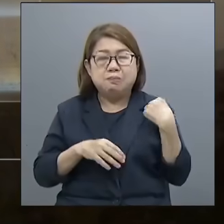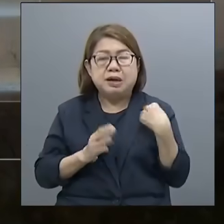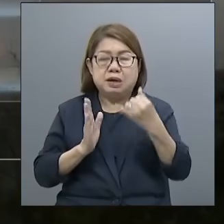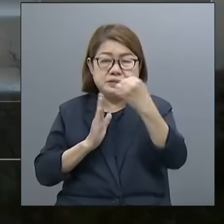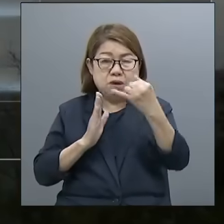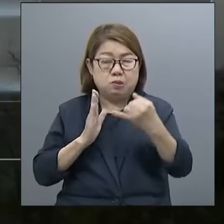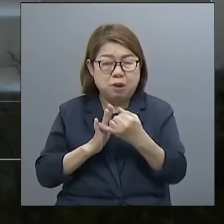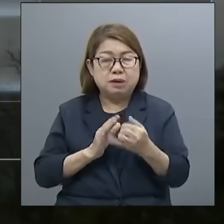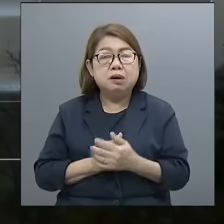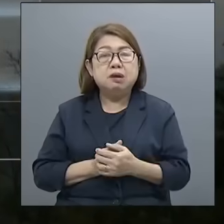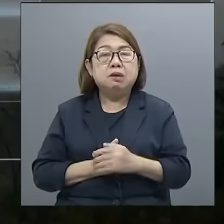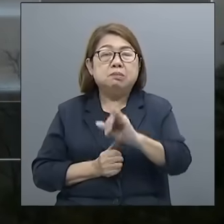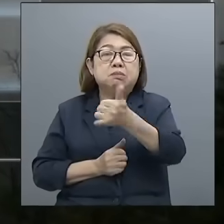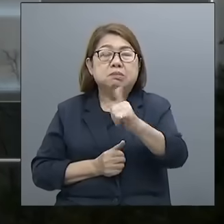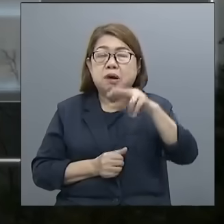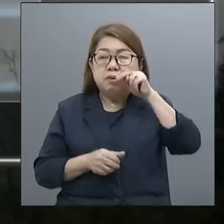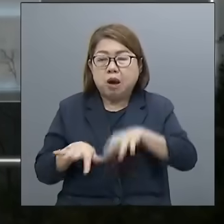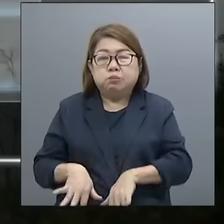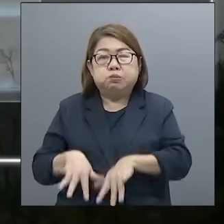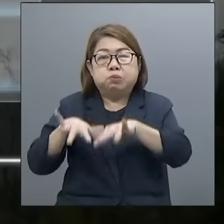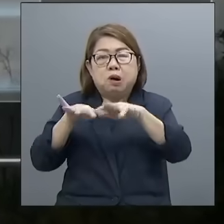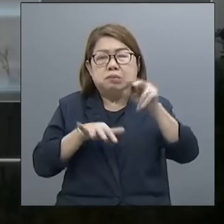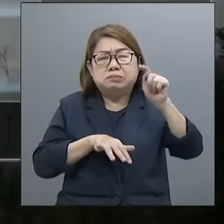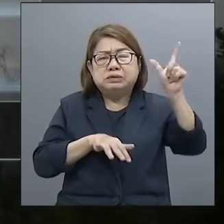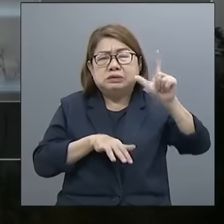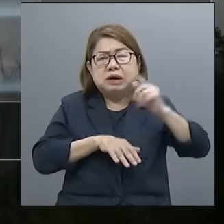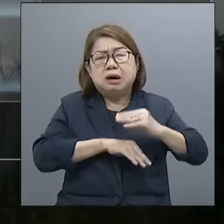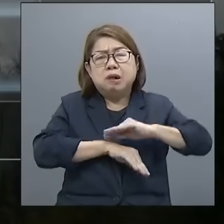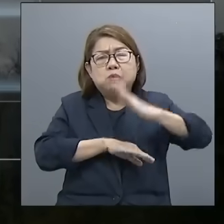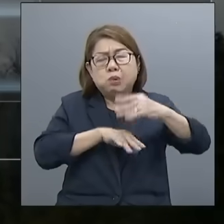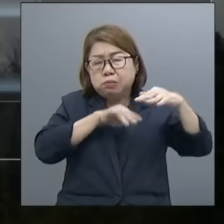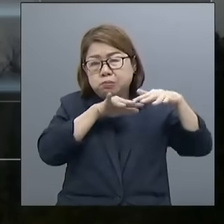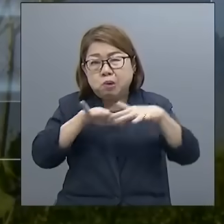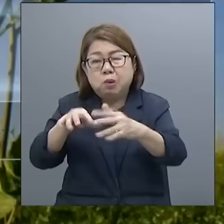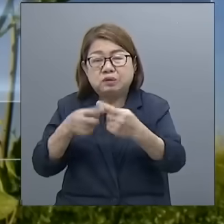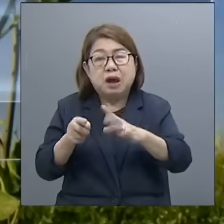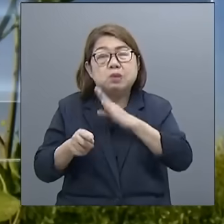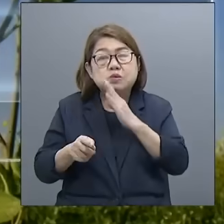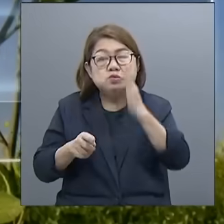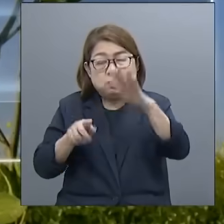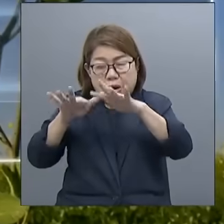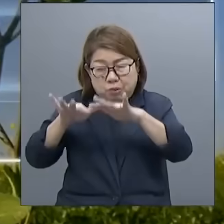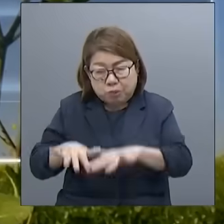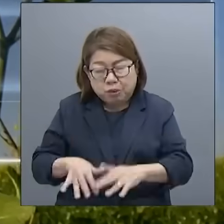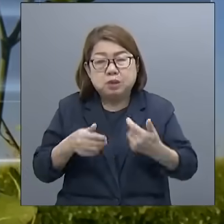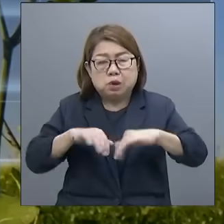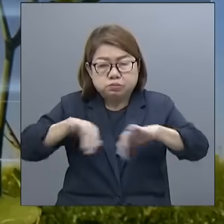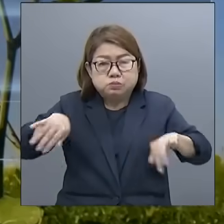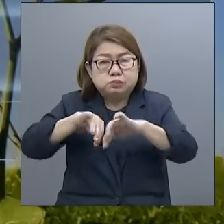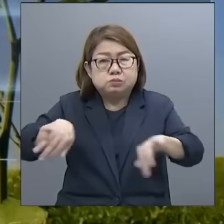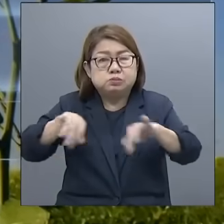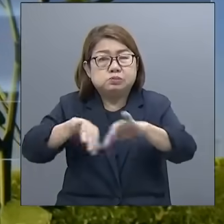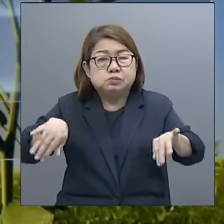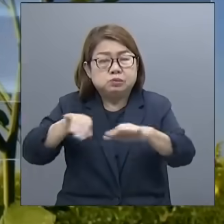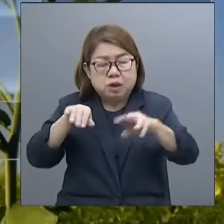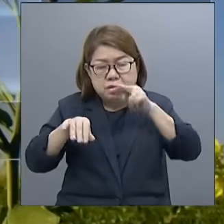ที่ซึ่งอาจจะก่อให้เกิดน้ำท่วมฉับพลันและน้ำป่าไหลหลากขึ้นได้หากระดับน้ำลดลงแล้วนะคะให้เกษตรกรรีบฟื้นฟูสภาพสวนและแหล่ง